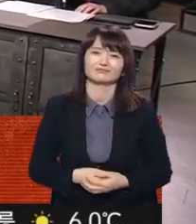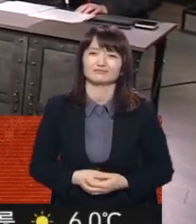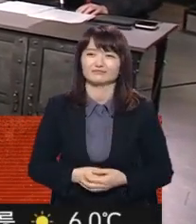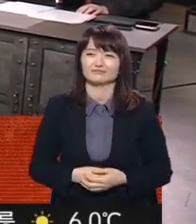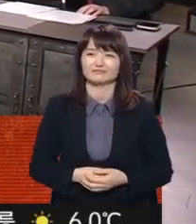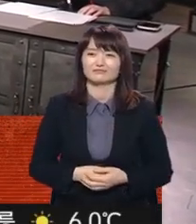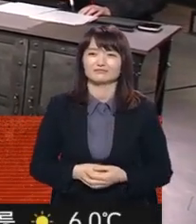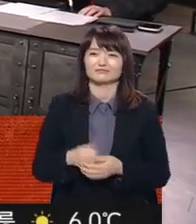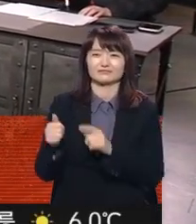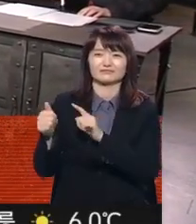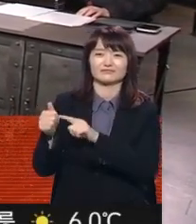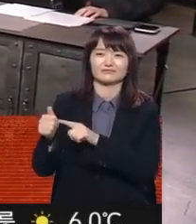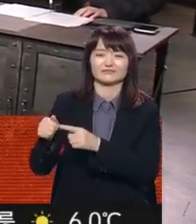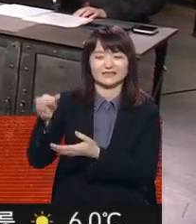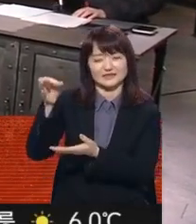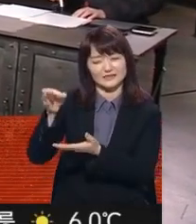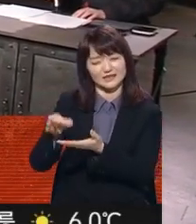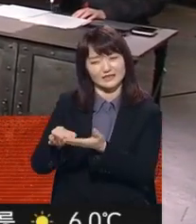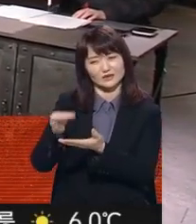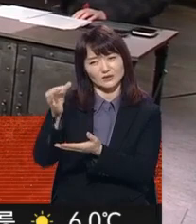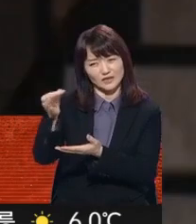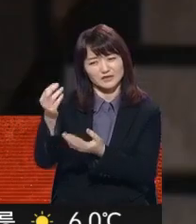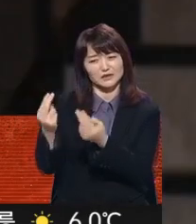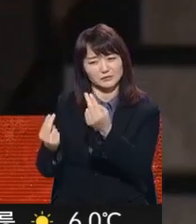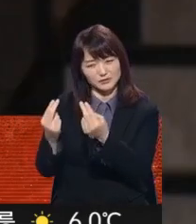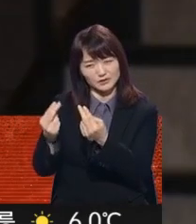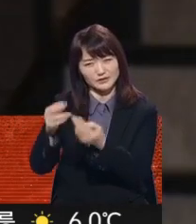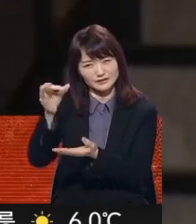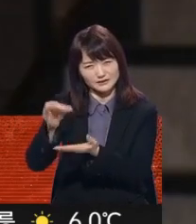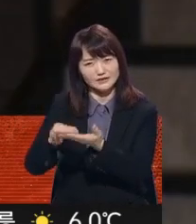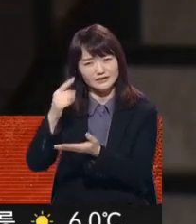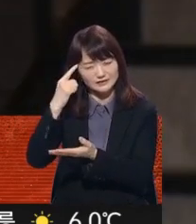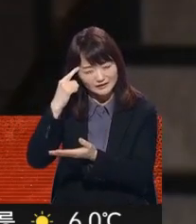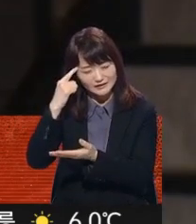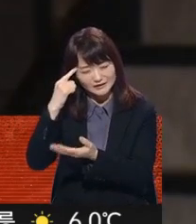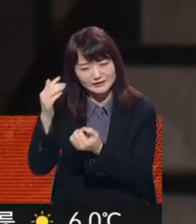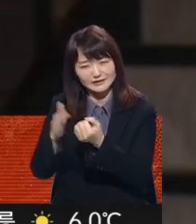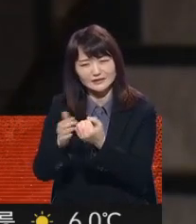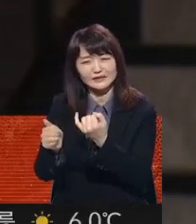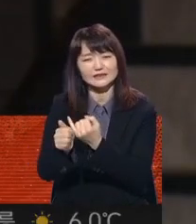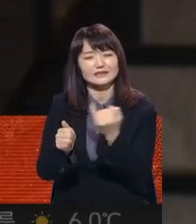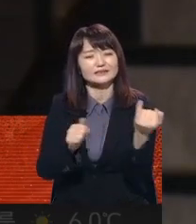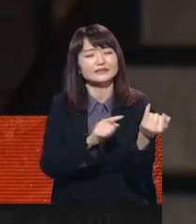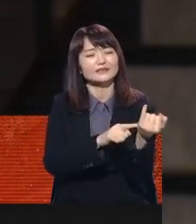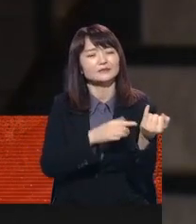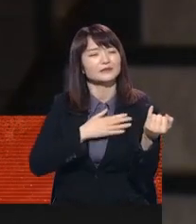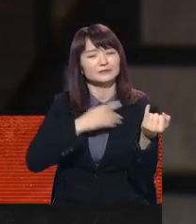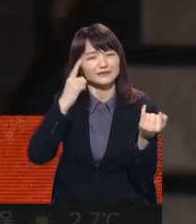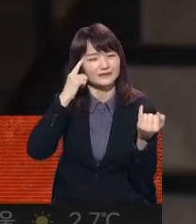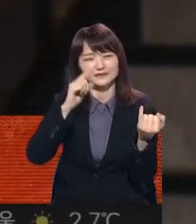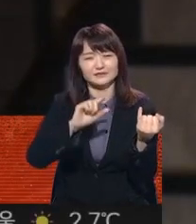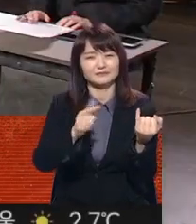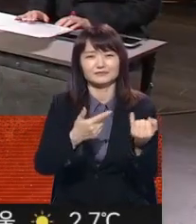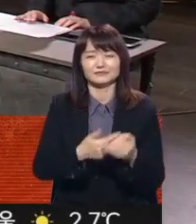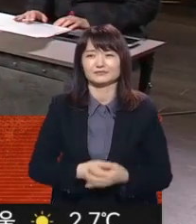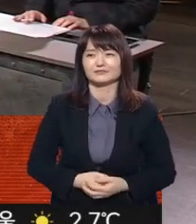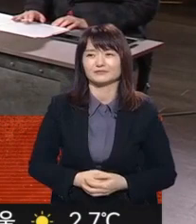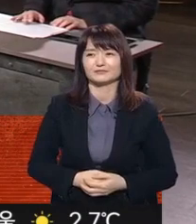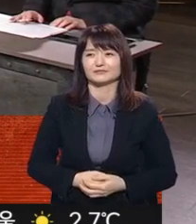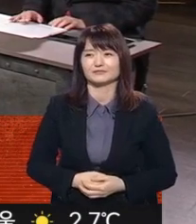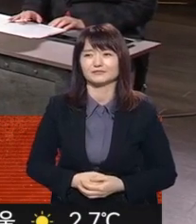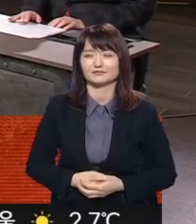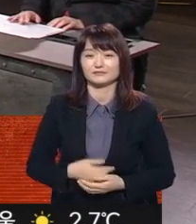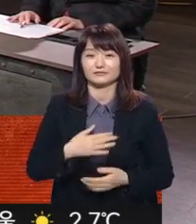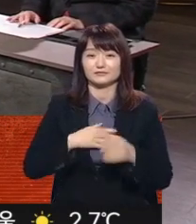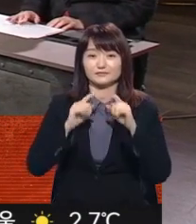때 가성비만 따지지 상대 기분을 전혀 고려하지 않는다, 그렇게 봅니다. 그렇군요. 자, 양 변호사님 말씀도요. 뭐 저도